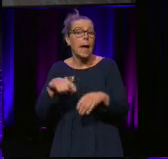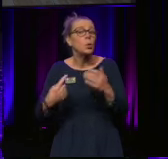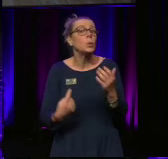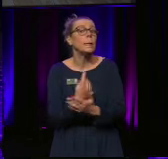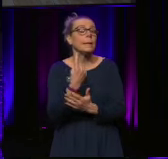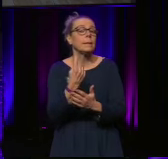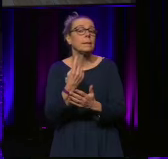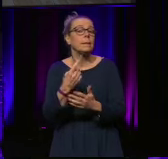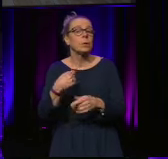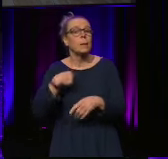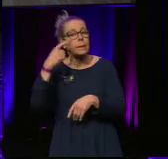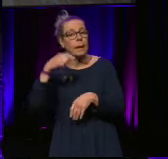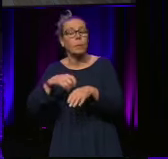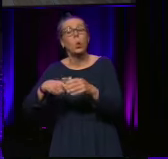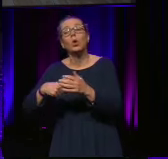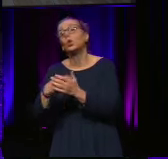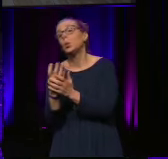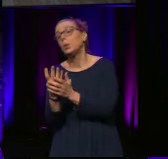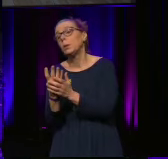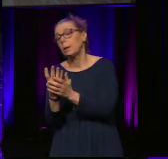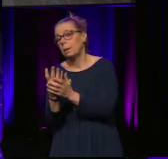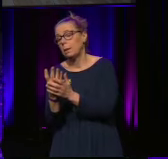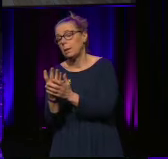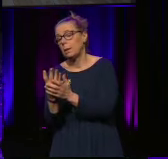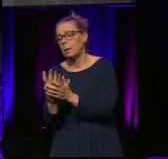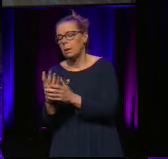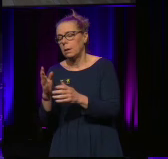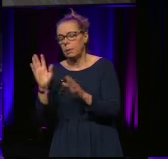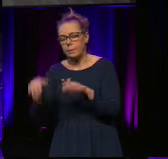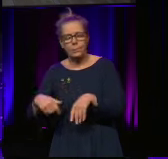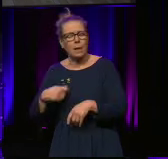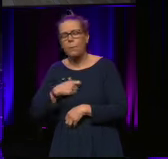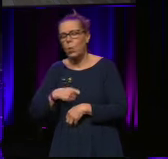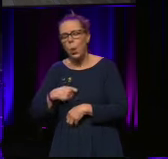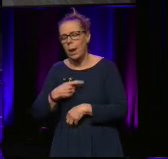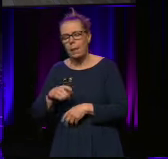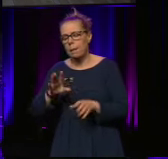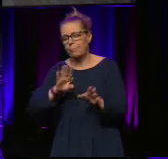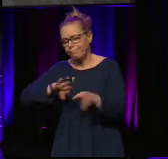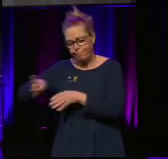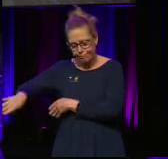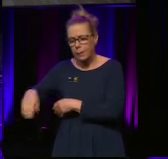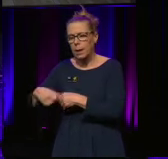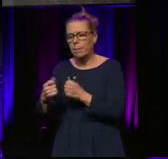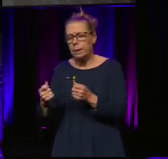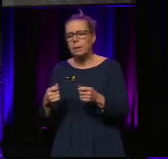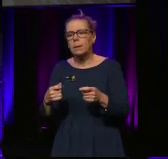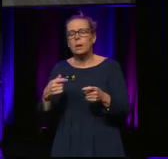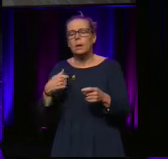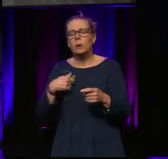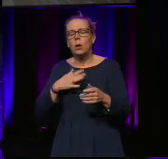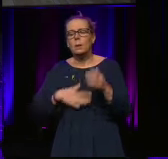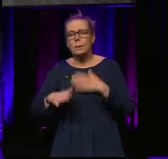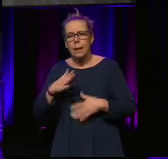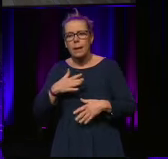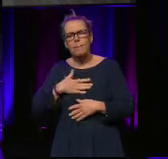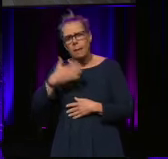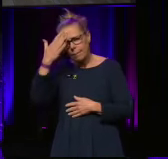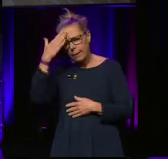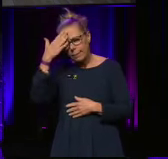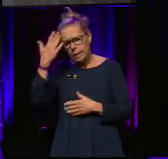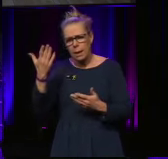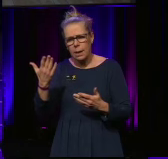det i Norden och om vi inte tänker på Polen och dem. Jag ville gärna veta att